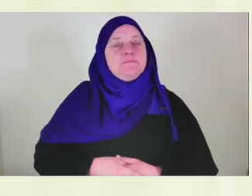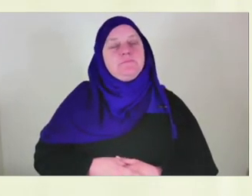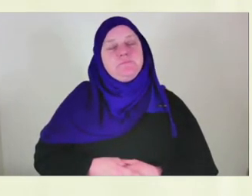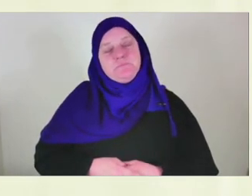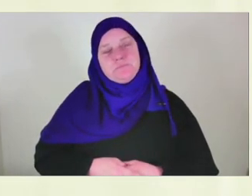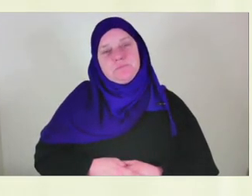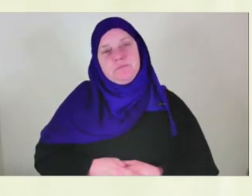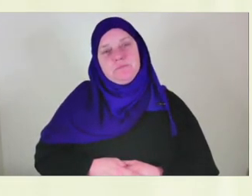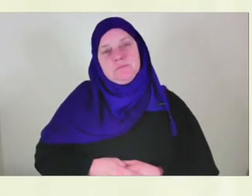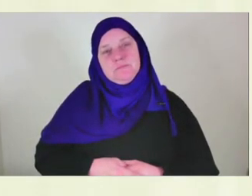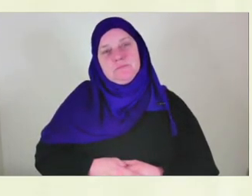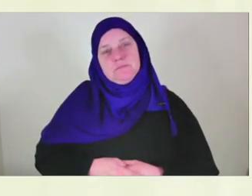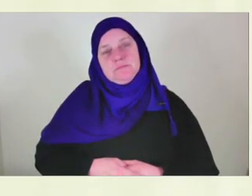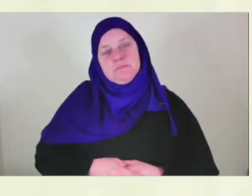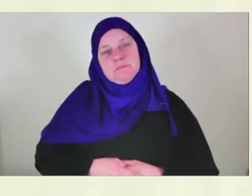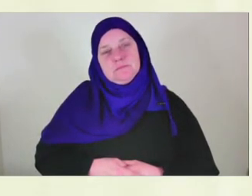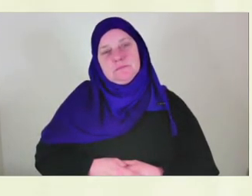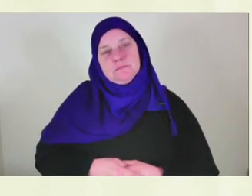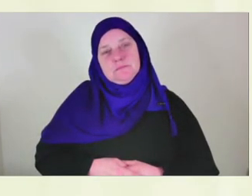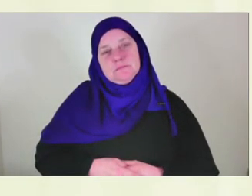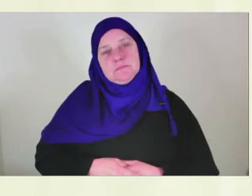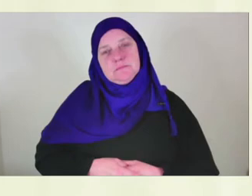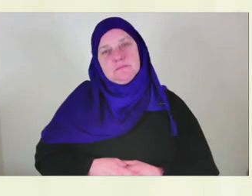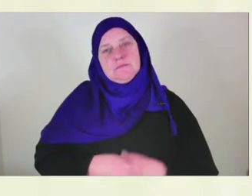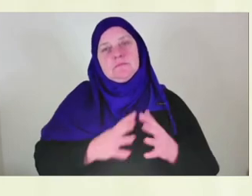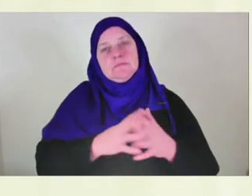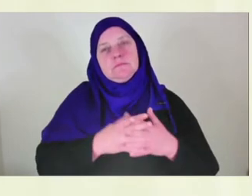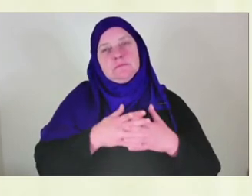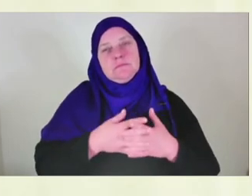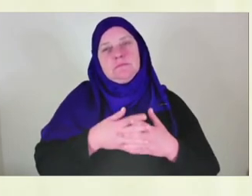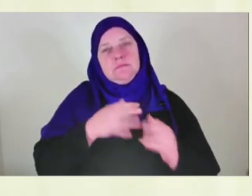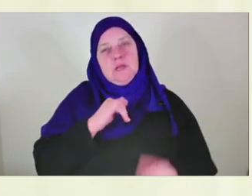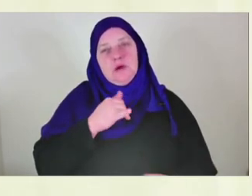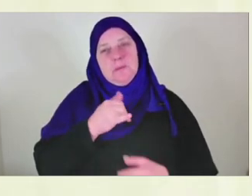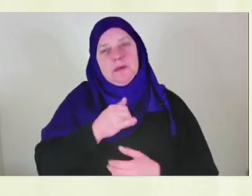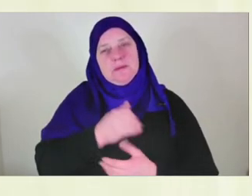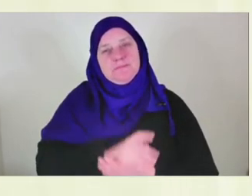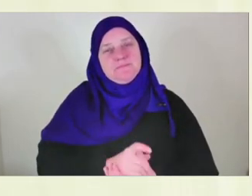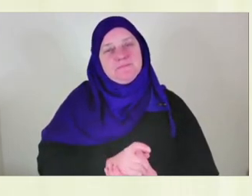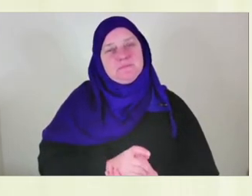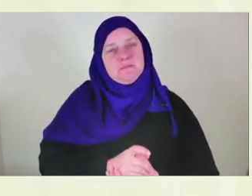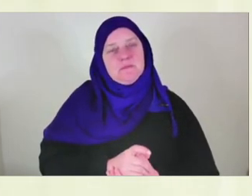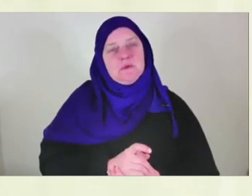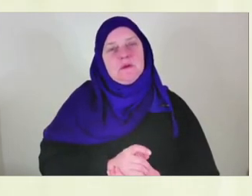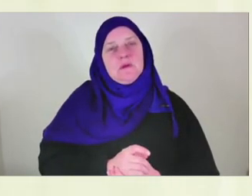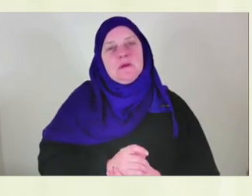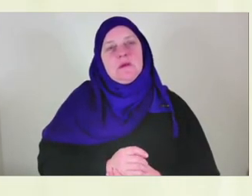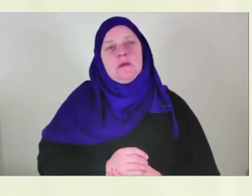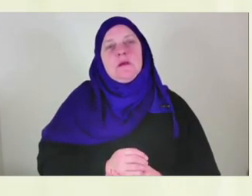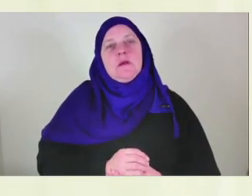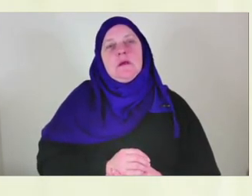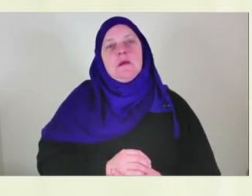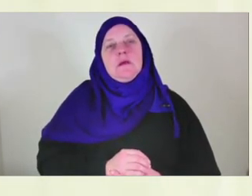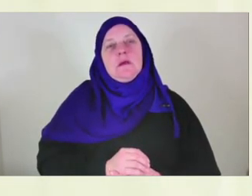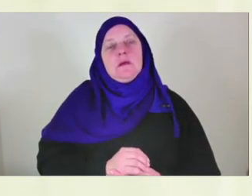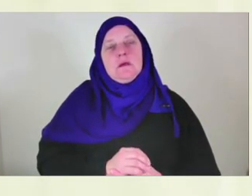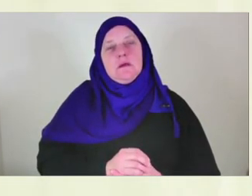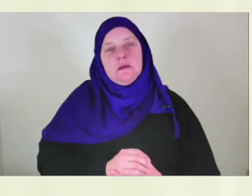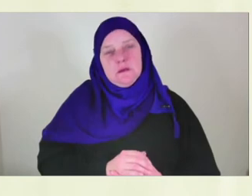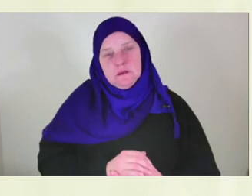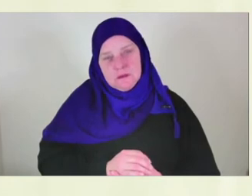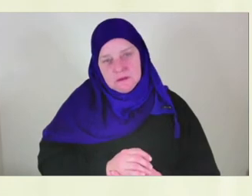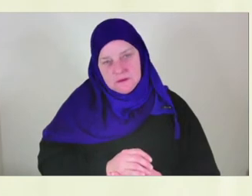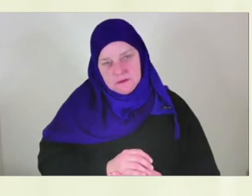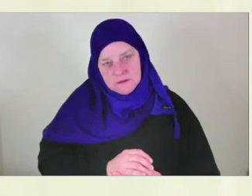it says, فَلِلَّهِ It says, firstly, لِلَّهِ For Allah is the